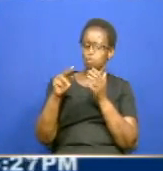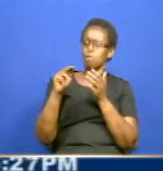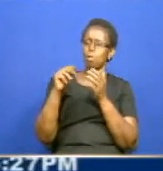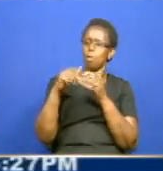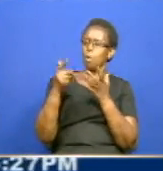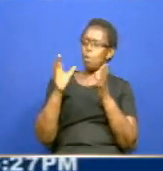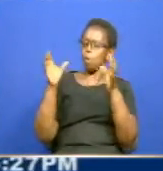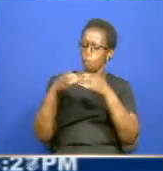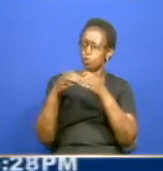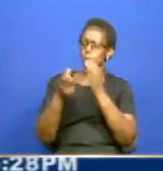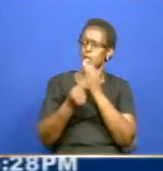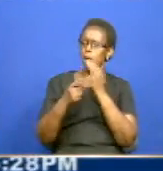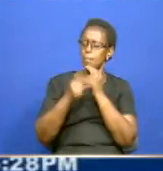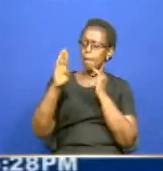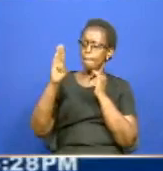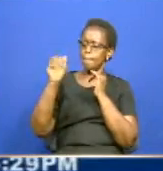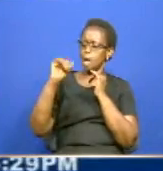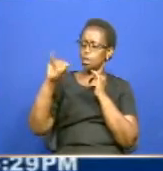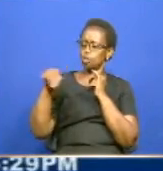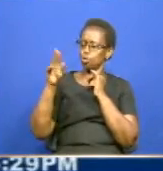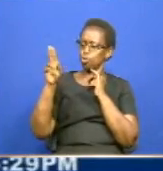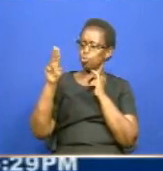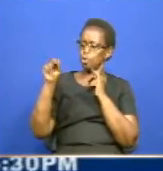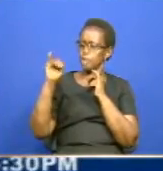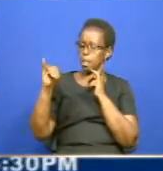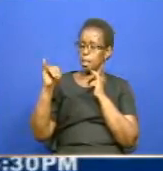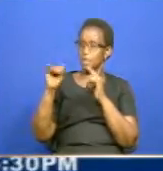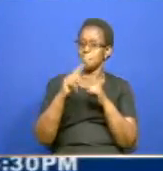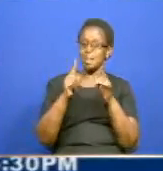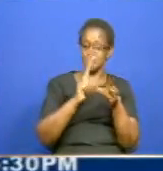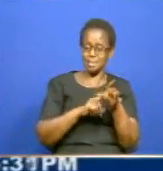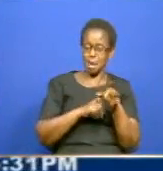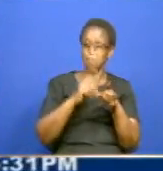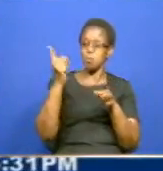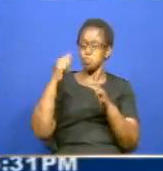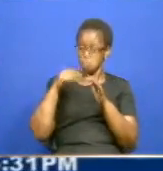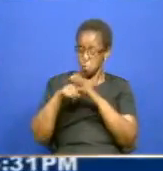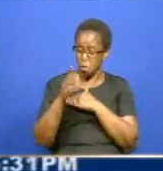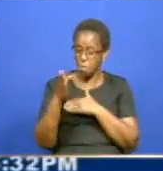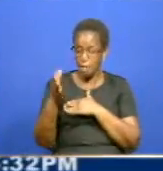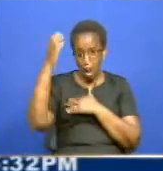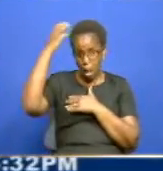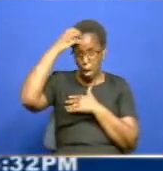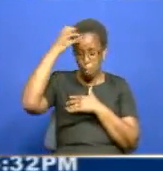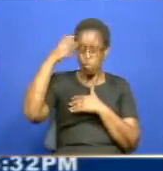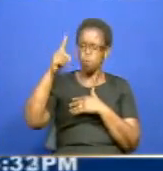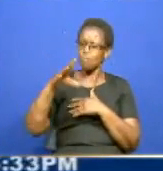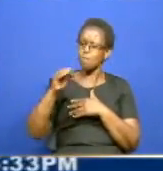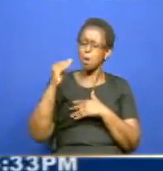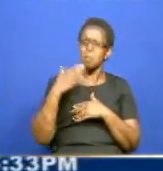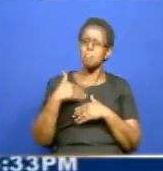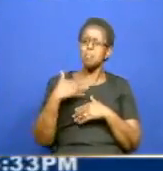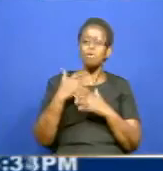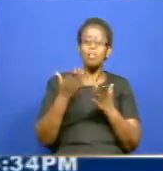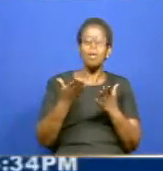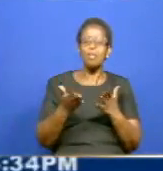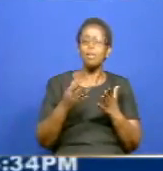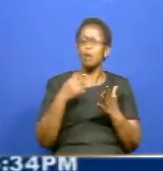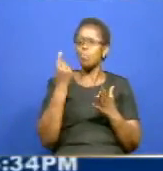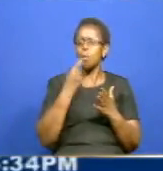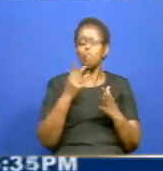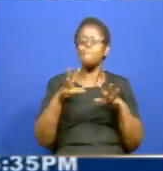Lakini hivi sasa ukienda Lamu utakuta watu wengi ambao wana mashamba ya watu wa